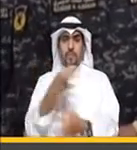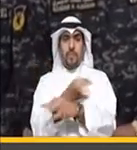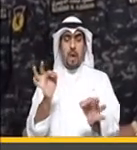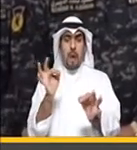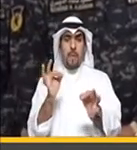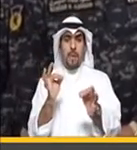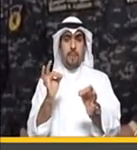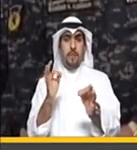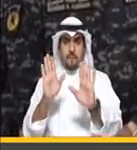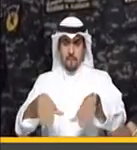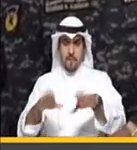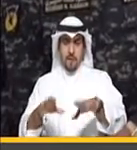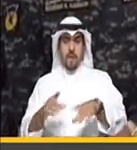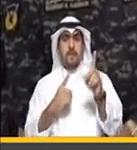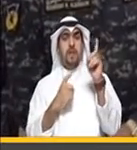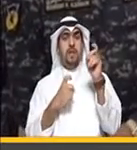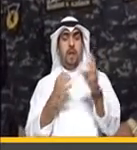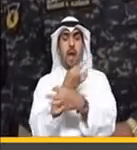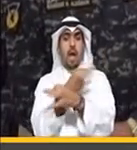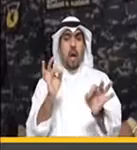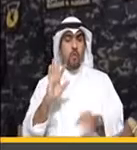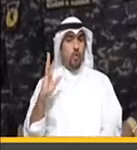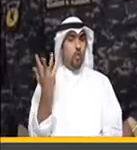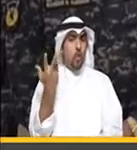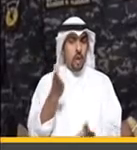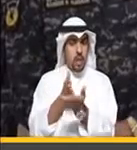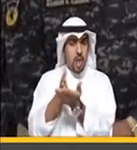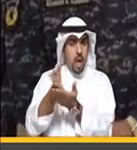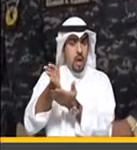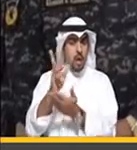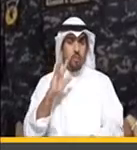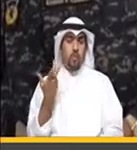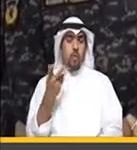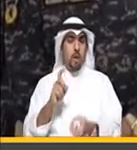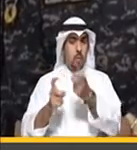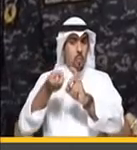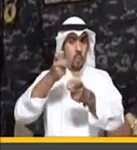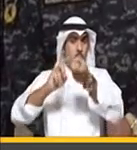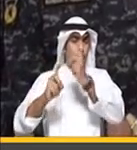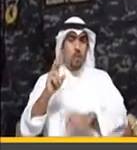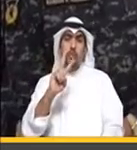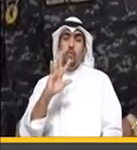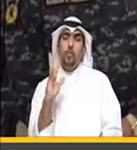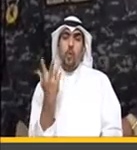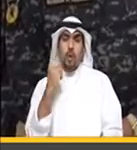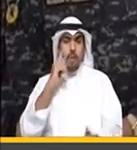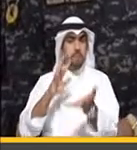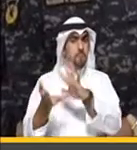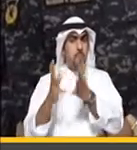السلاح وطريقة ونوعية البطولة اللي هو